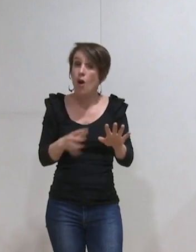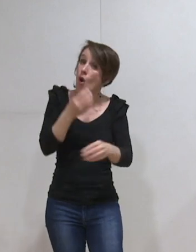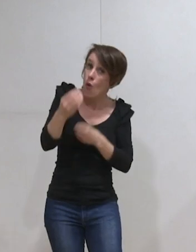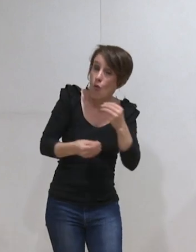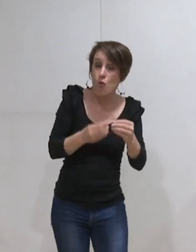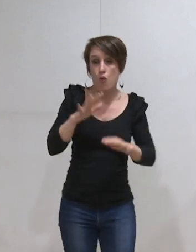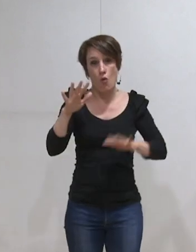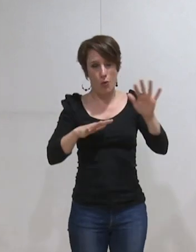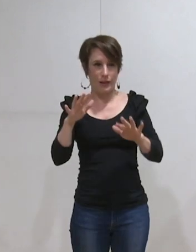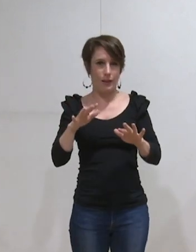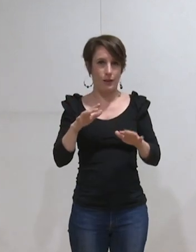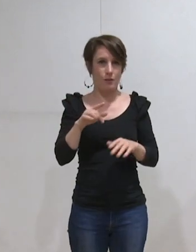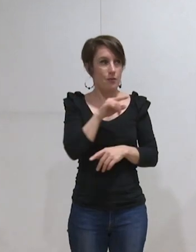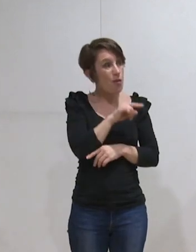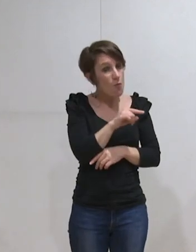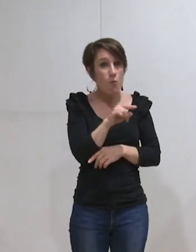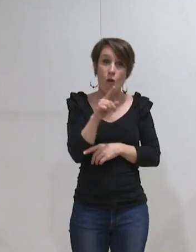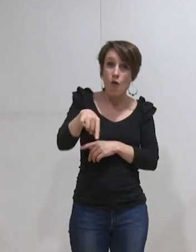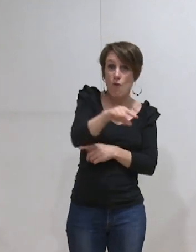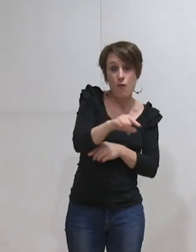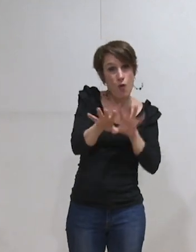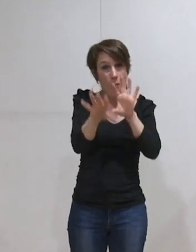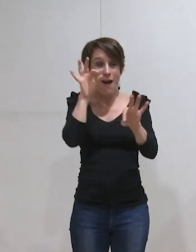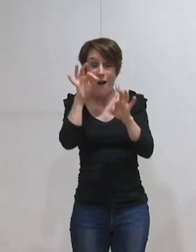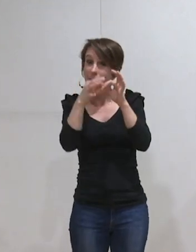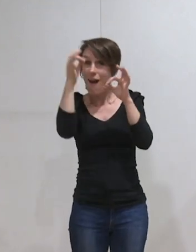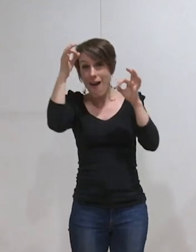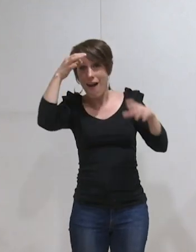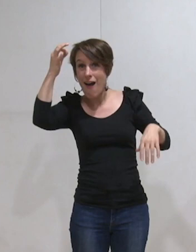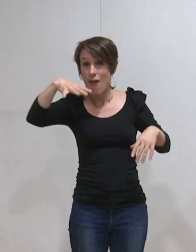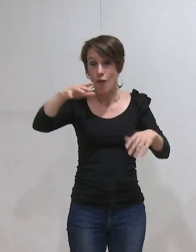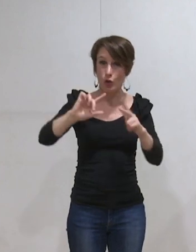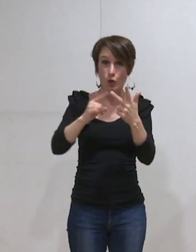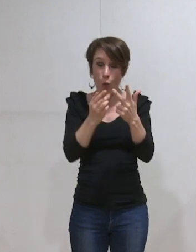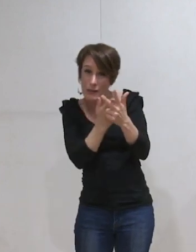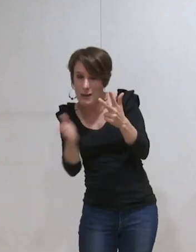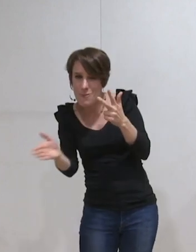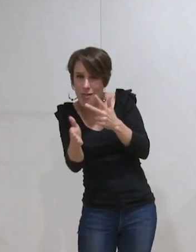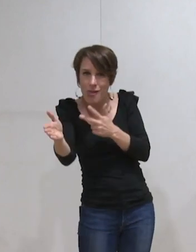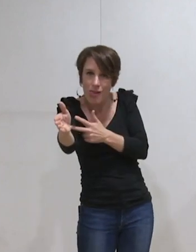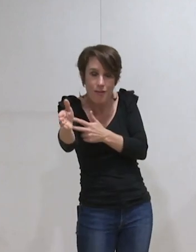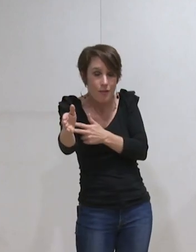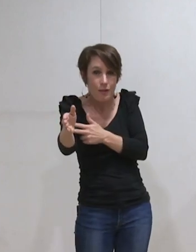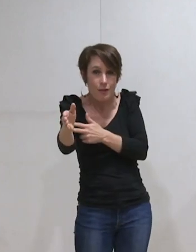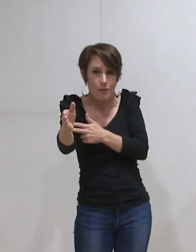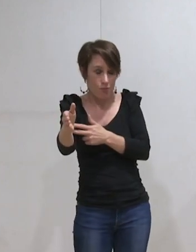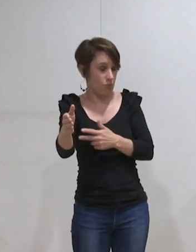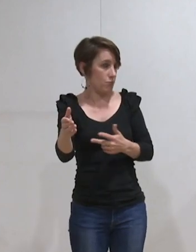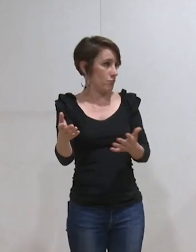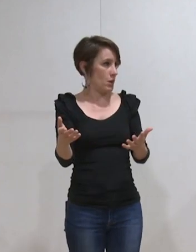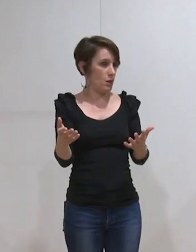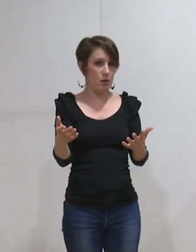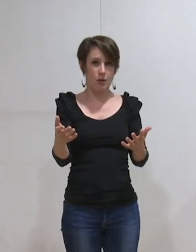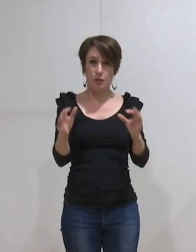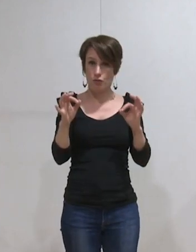alors vous inventez des chemins de traverse que vous seul pouvez comprendre et c'est ce que laisse à penser cette réaction du